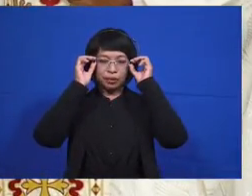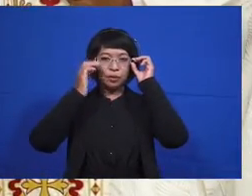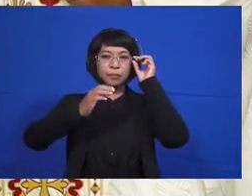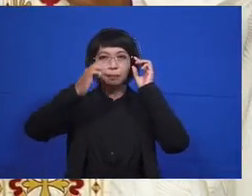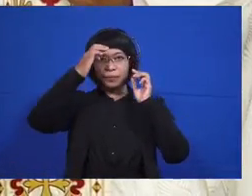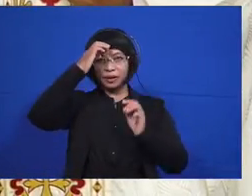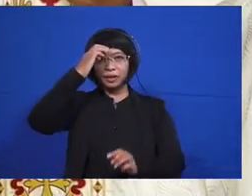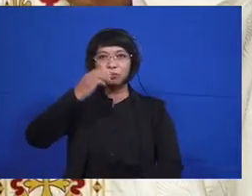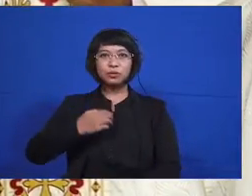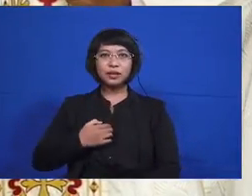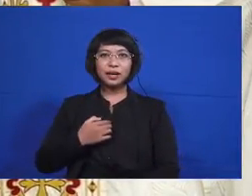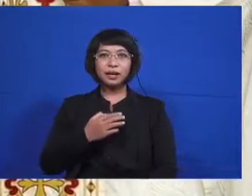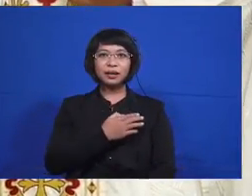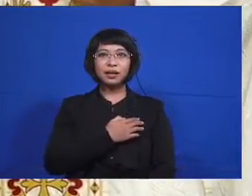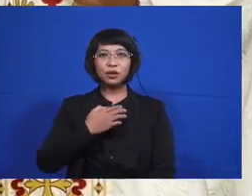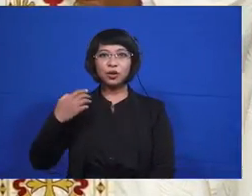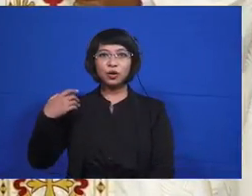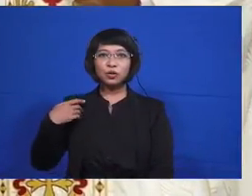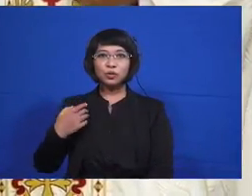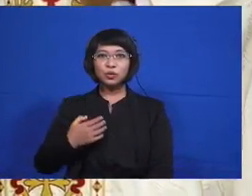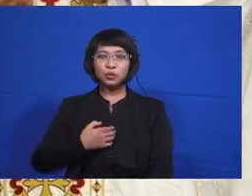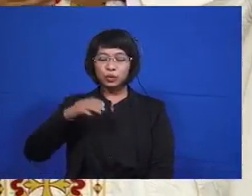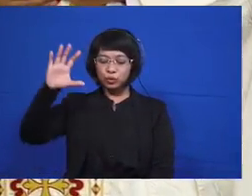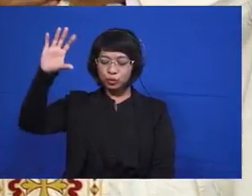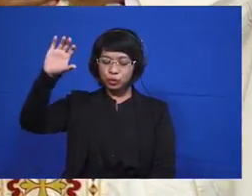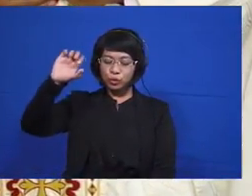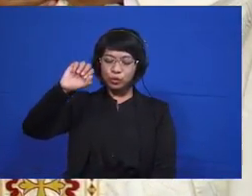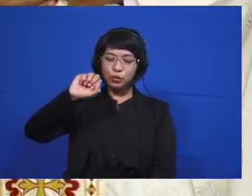Dalam nama Bapa dan Putera dan Roh